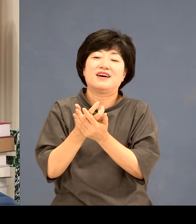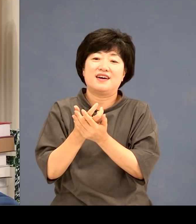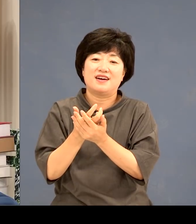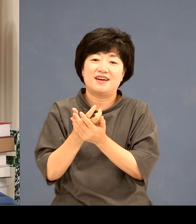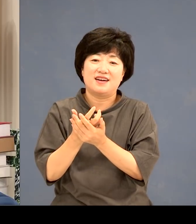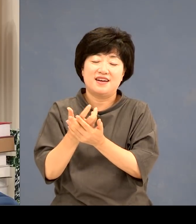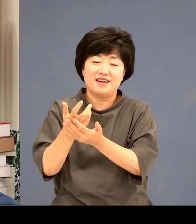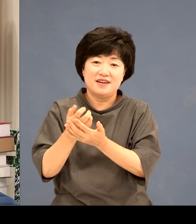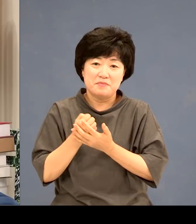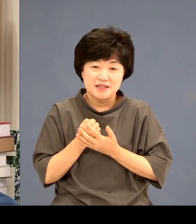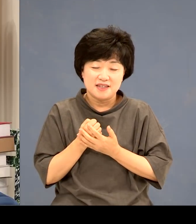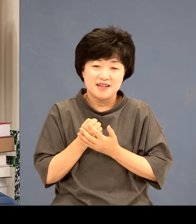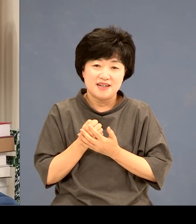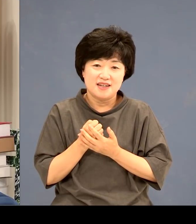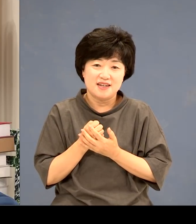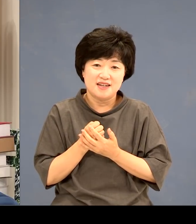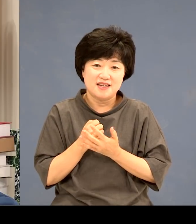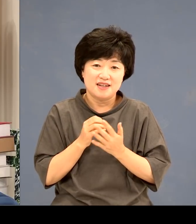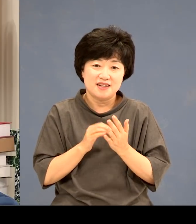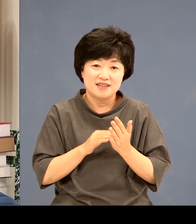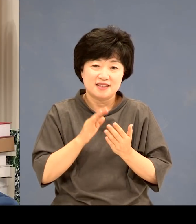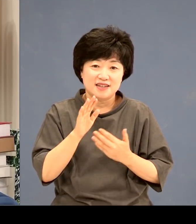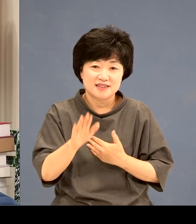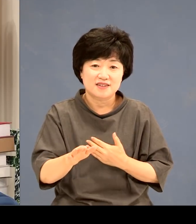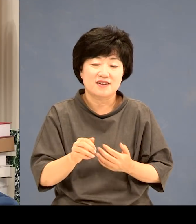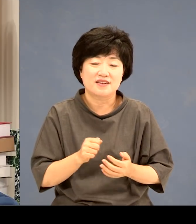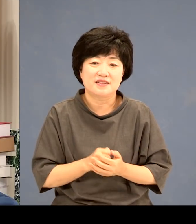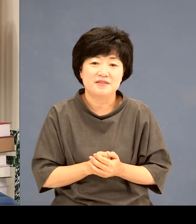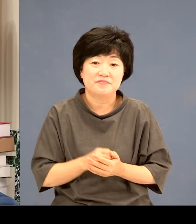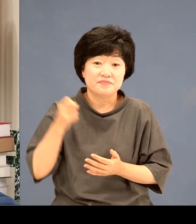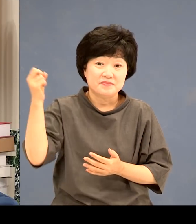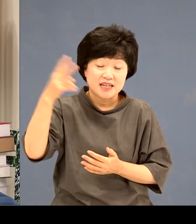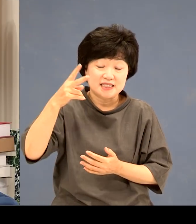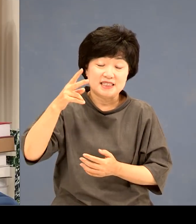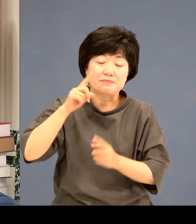큰 충격을 받았고요. 네. 그렇게 하고 나서 하나님께서